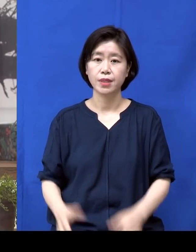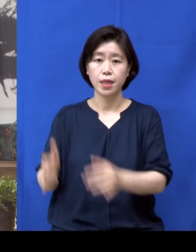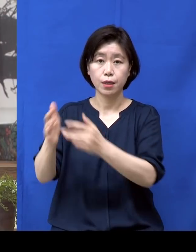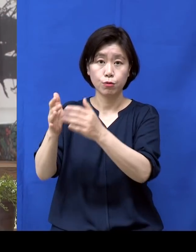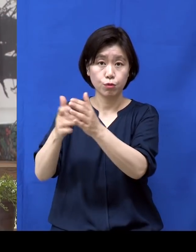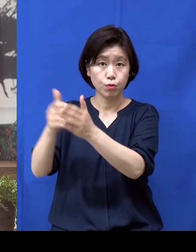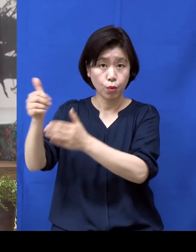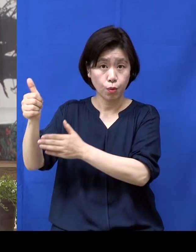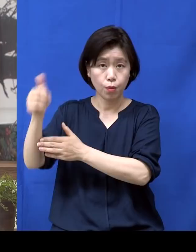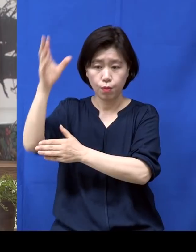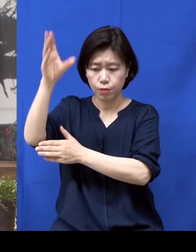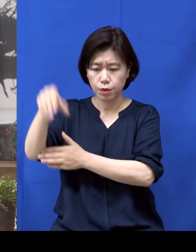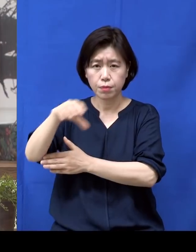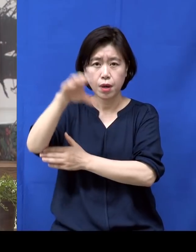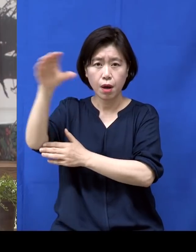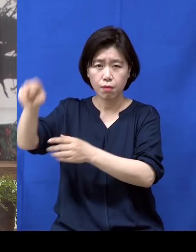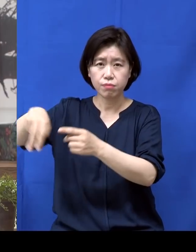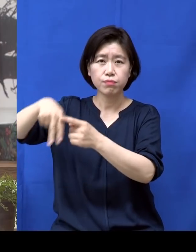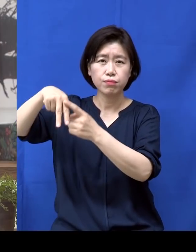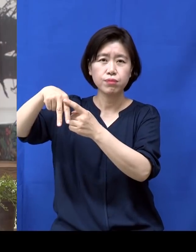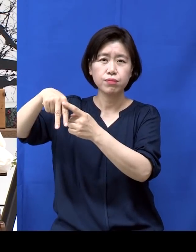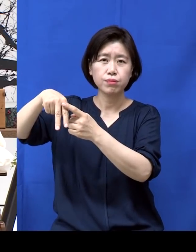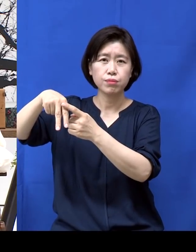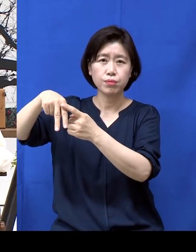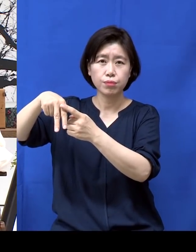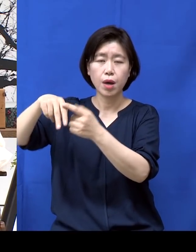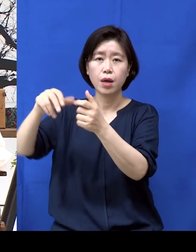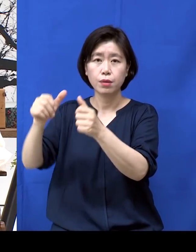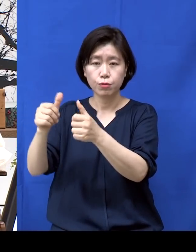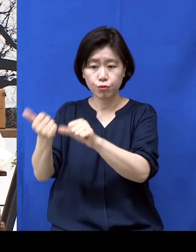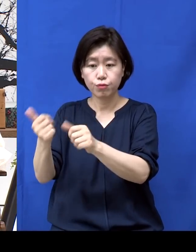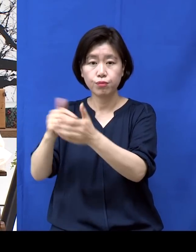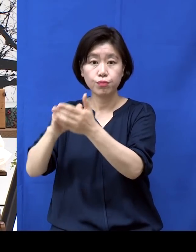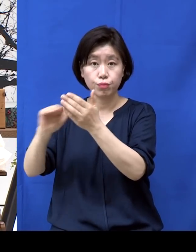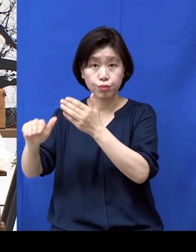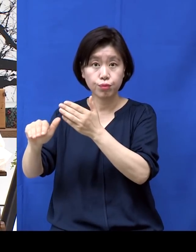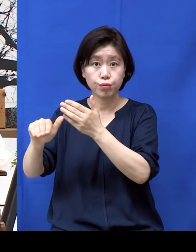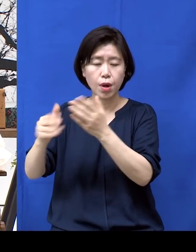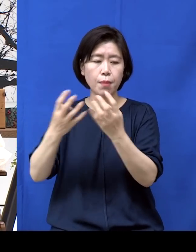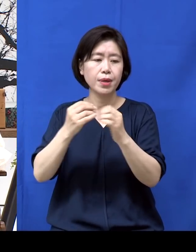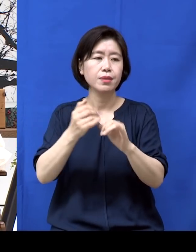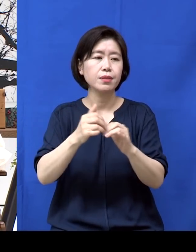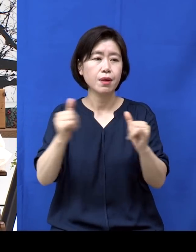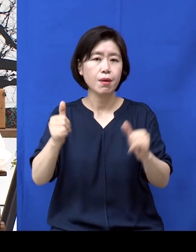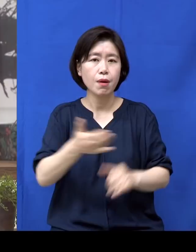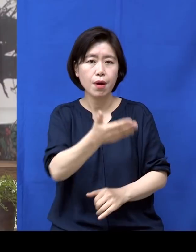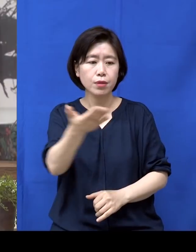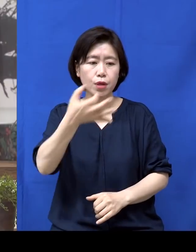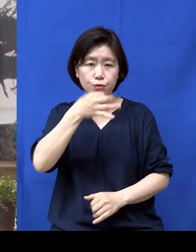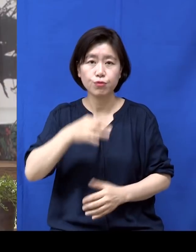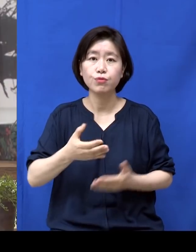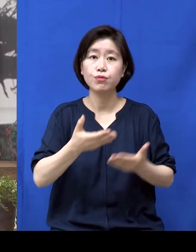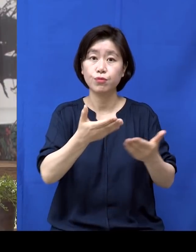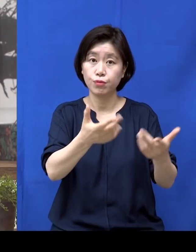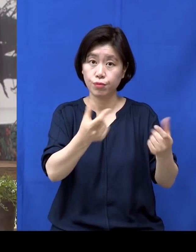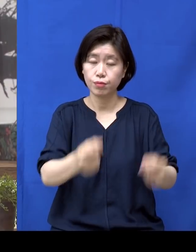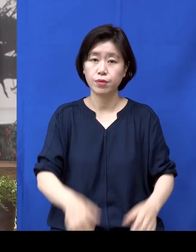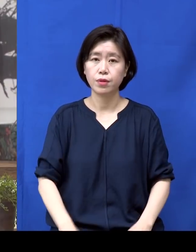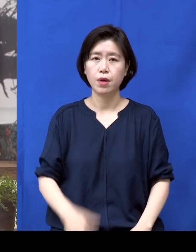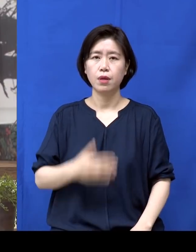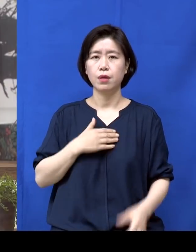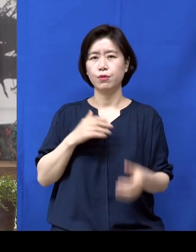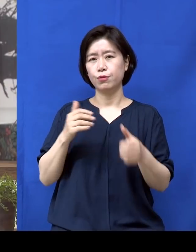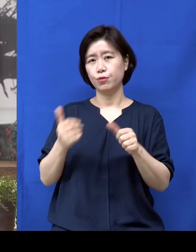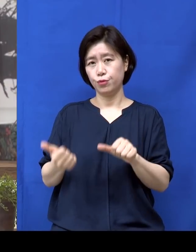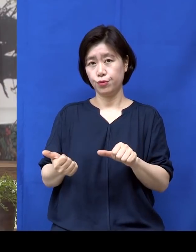예수님도 십자가에 못 박혀 돌아가시면서 많은 사람이 유익하게 하셨잖아요. 그럼요. 그러니까 저도 나의 죽음으로 인해서 나의 그 죽음 이후까지